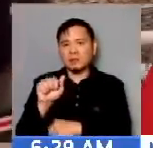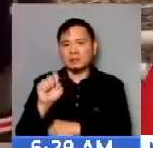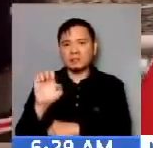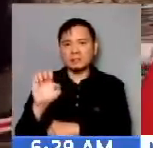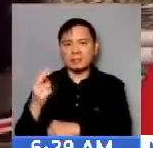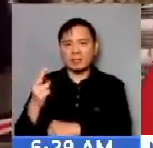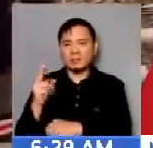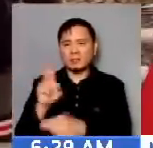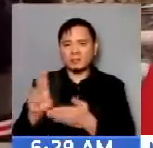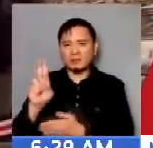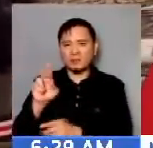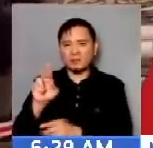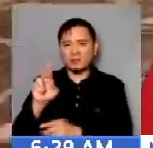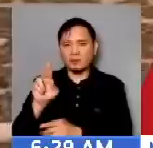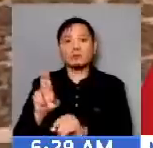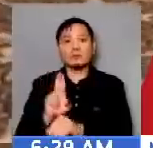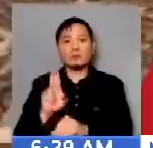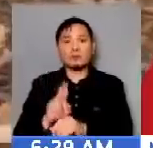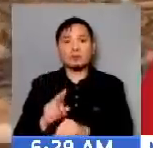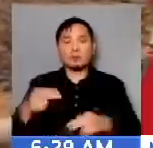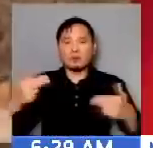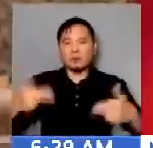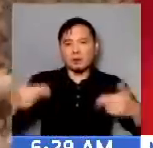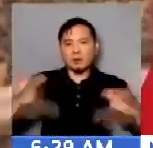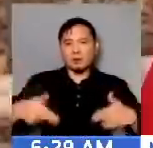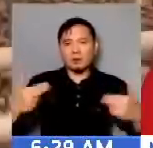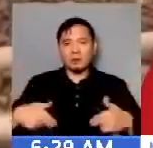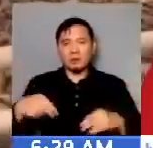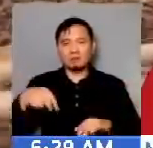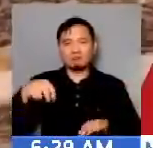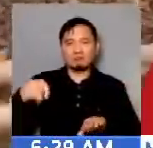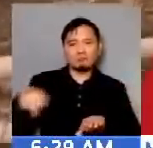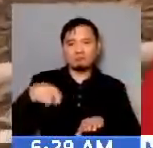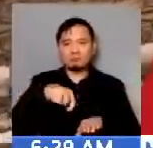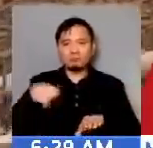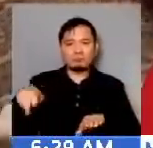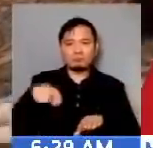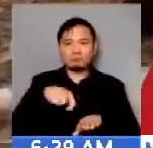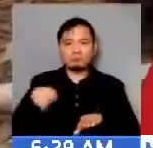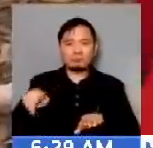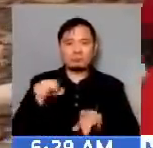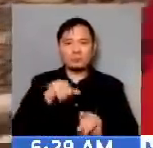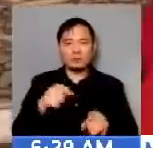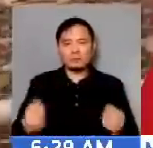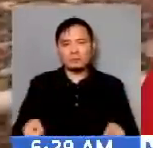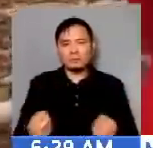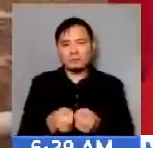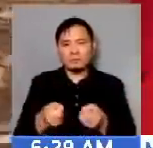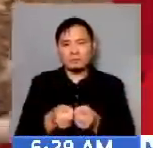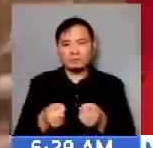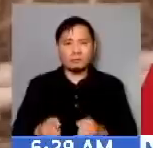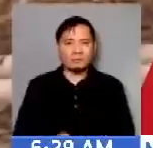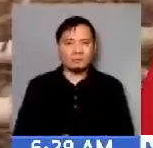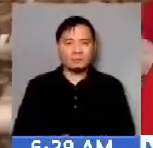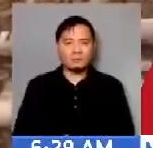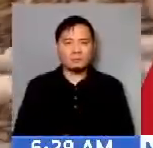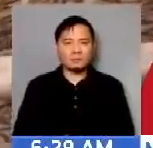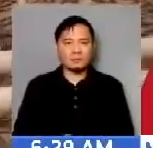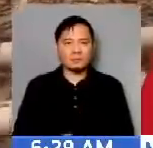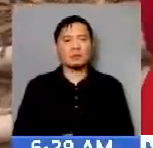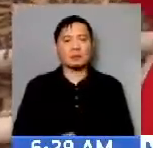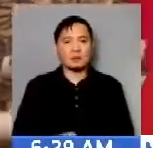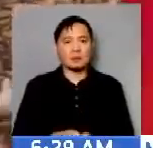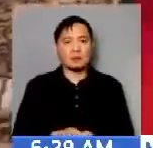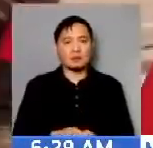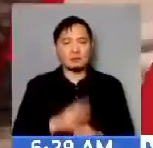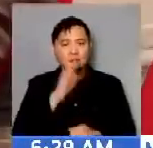ang pagtalon-talon sa mga kawayan. Ayon kay Erin Floresca, ang kanilang choreographer na si Ethan Ray ang may idea